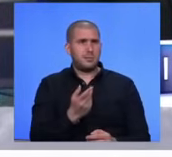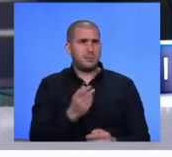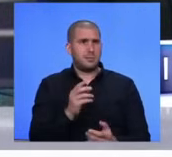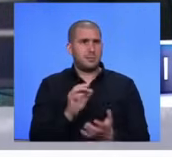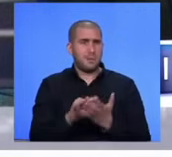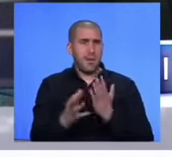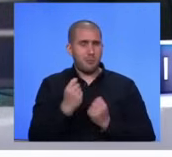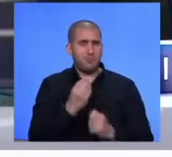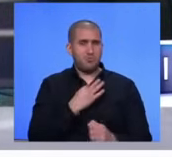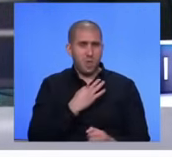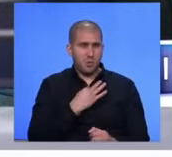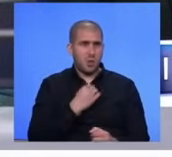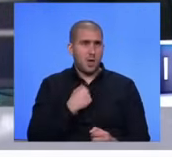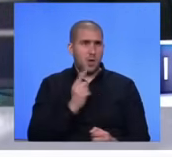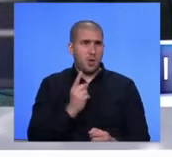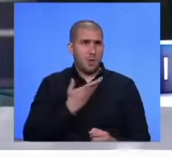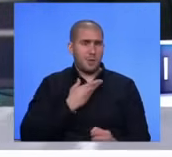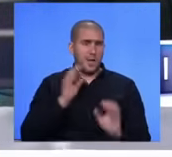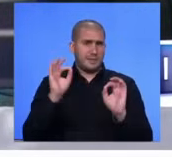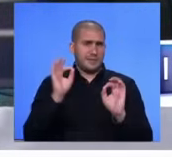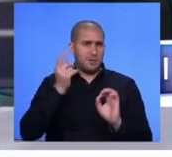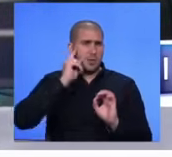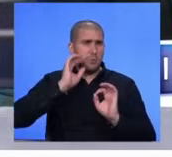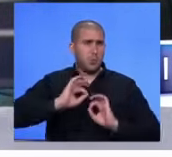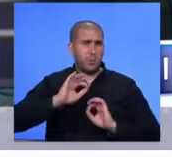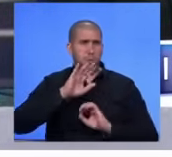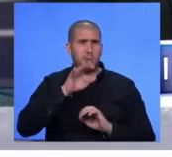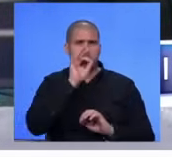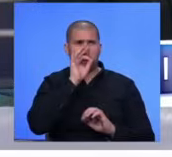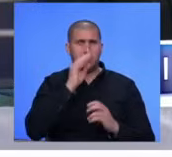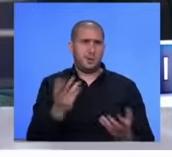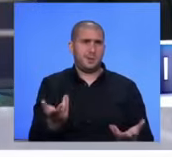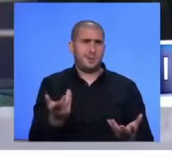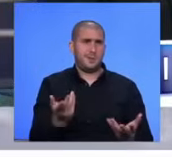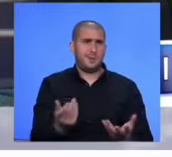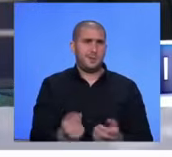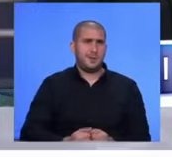שהחטופים שלנו, אנחנו לא מקבלים כלום ולא יודעים עליהם כלום,